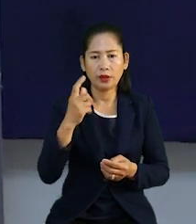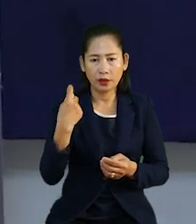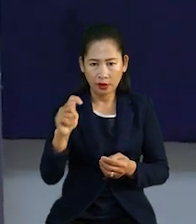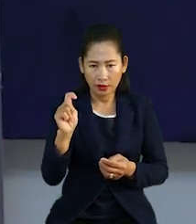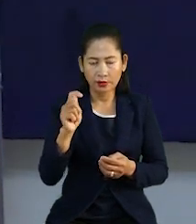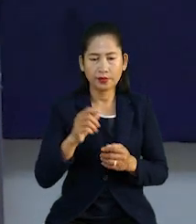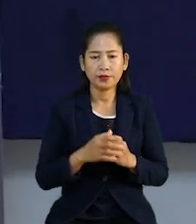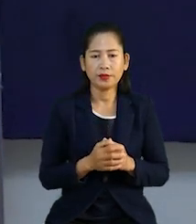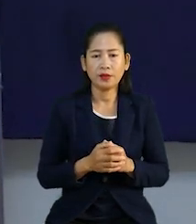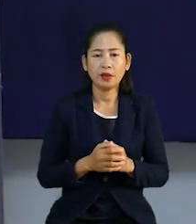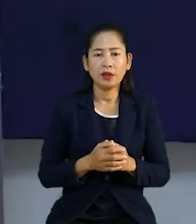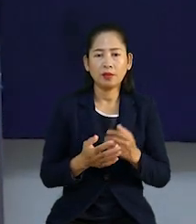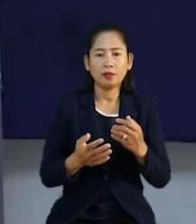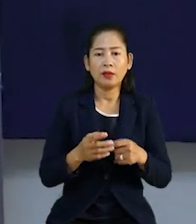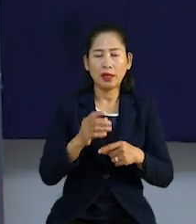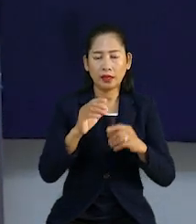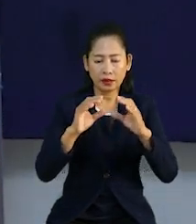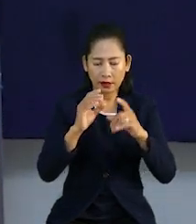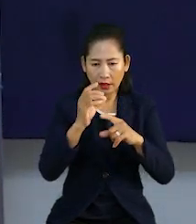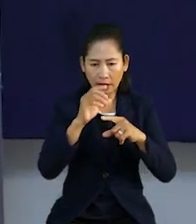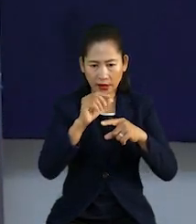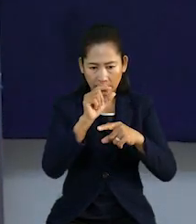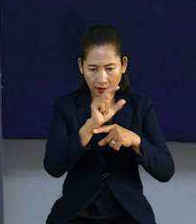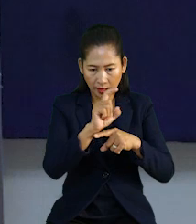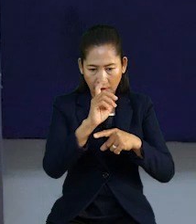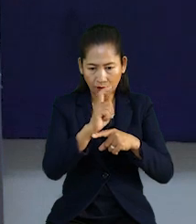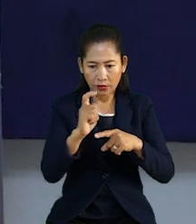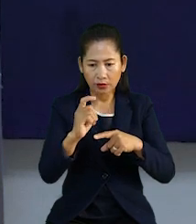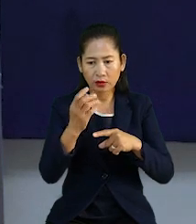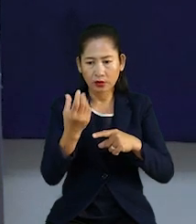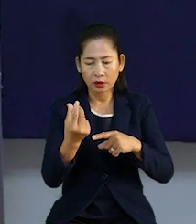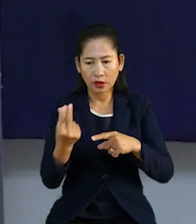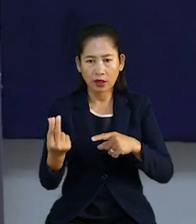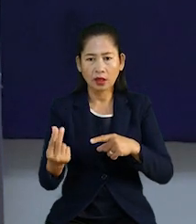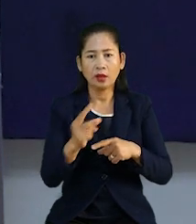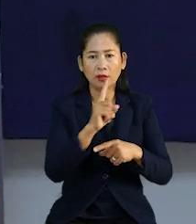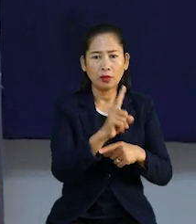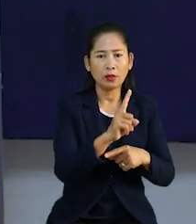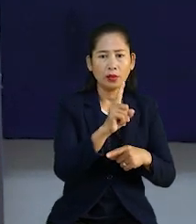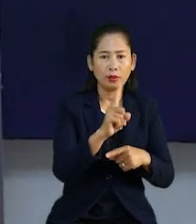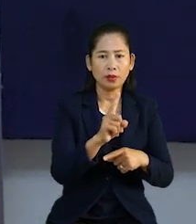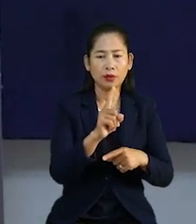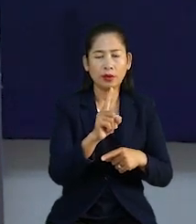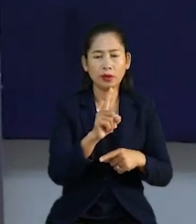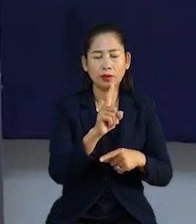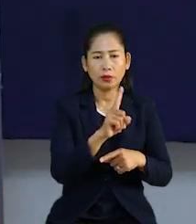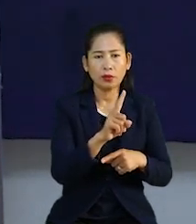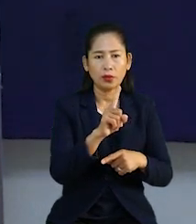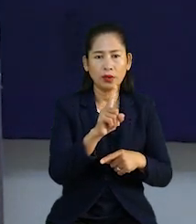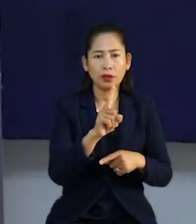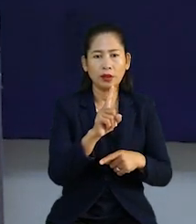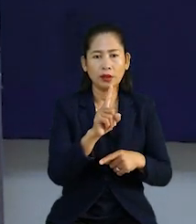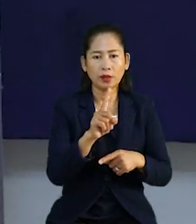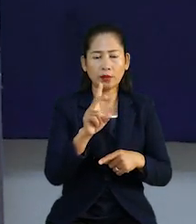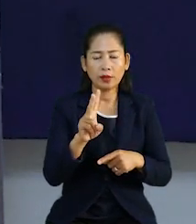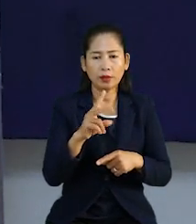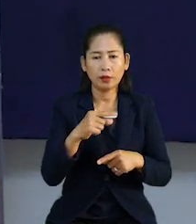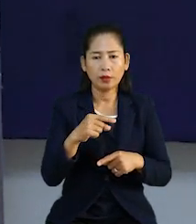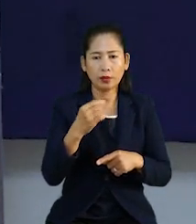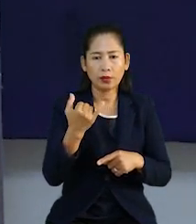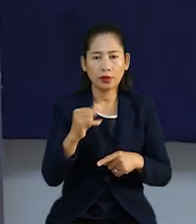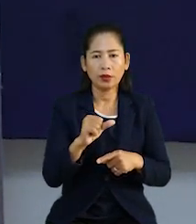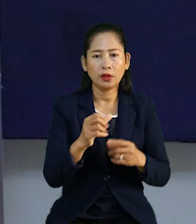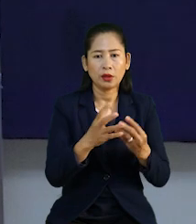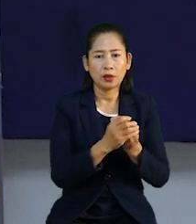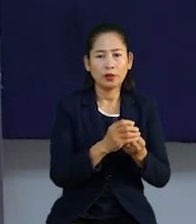rồi riêng. Tại bởi con an tam thân á, cư mùi rồi lọc pi poan, pram mùi rồi riêng. Tông có cư prạ